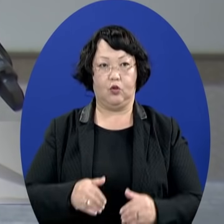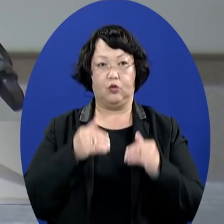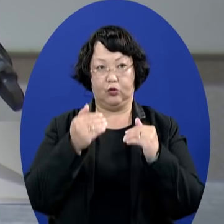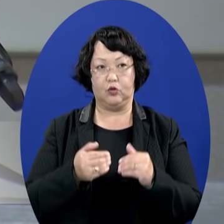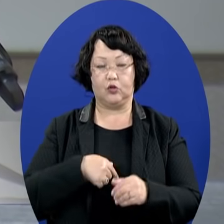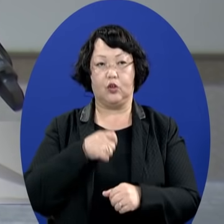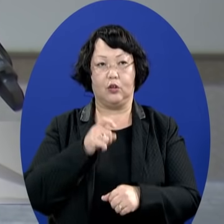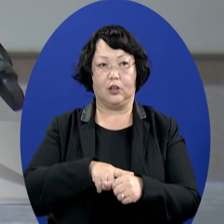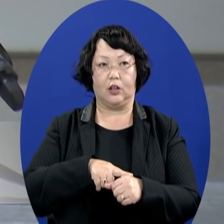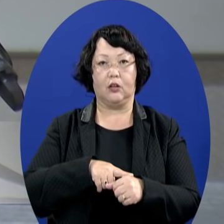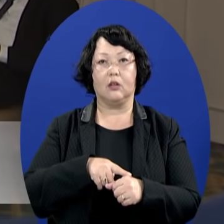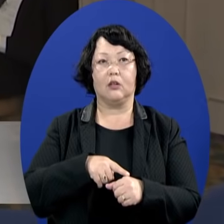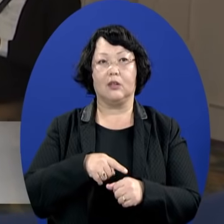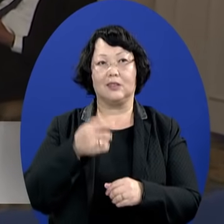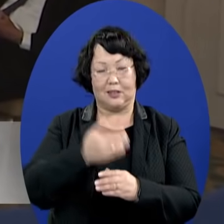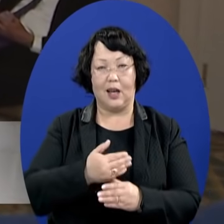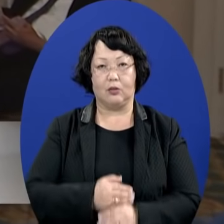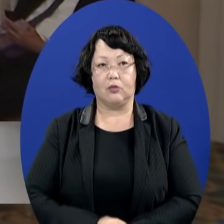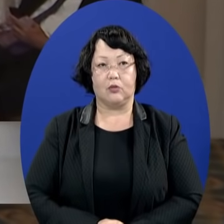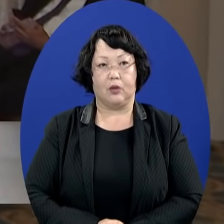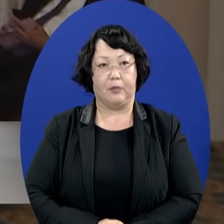зорилтуудыг мохоож байна. Их хурлын